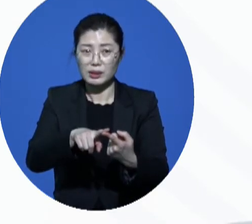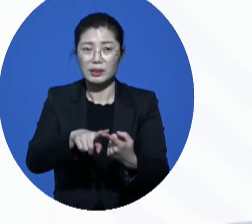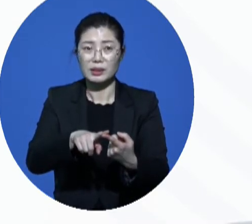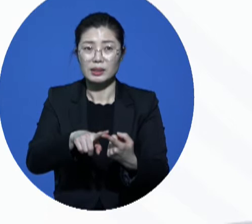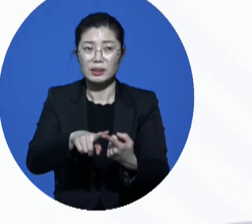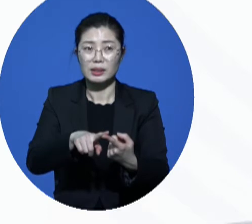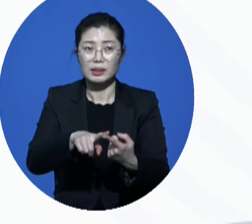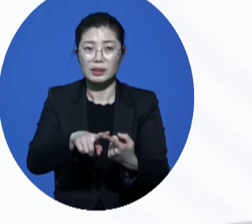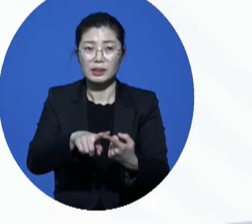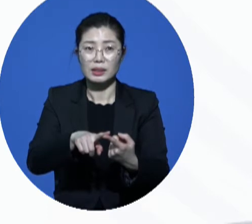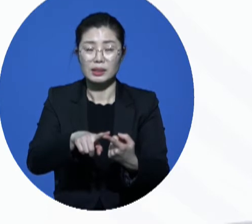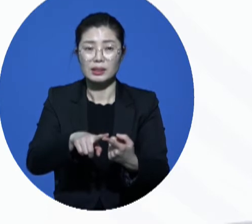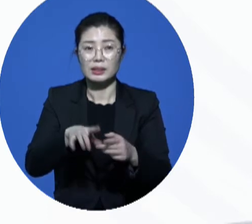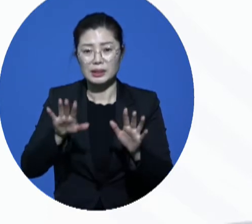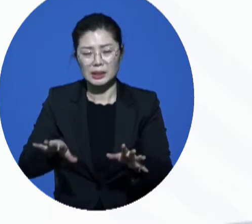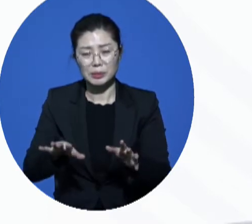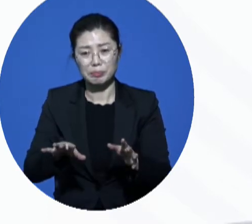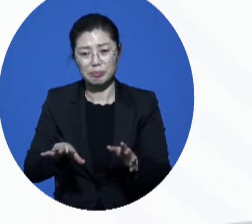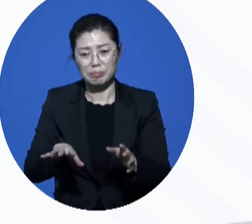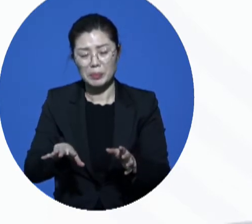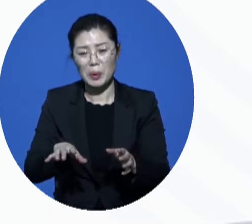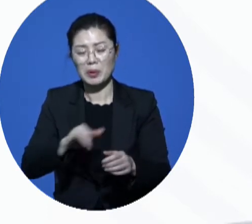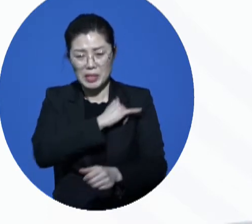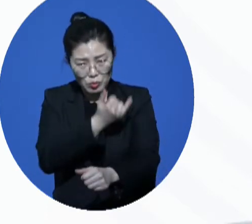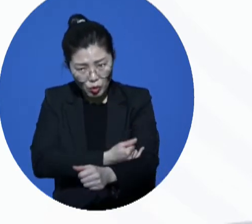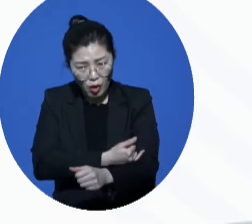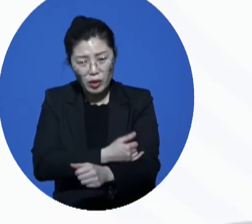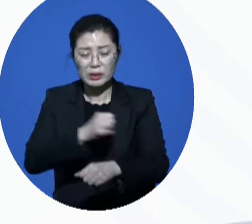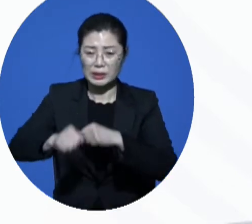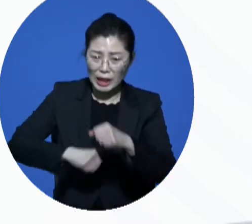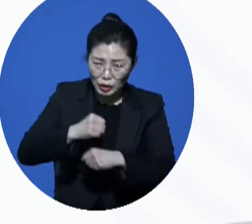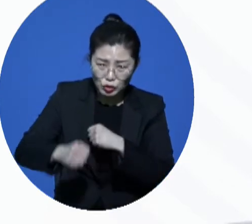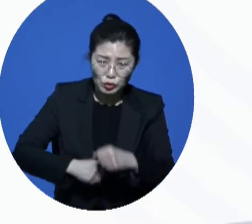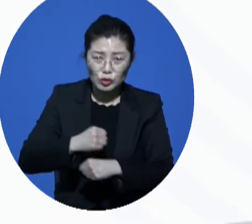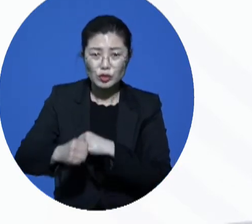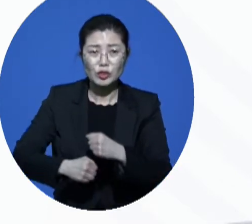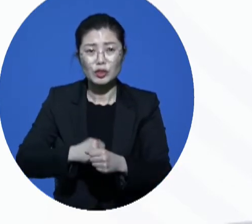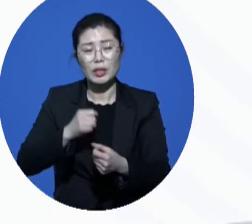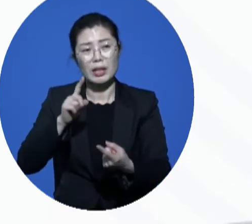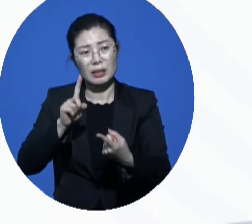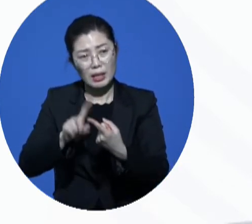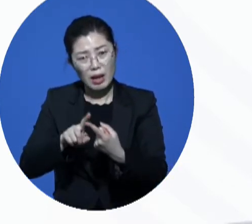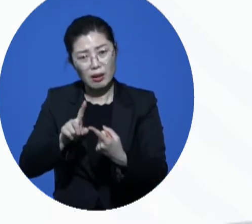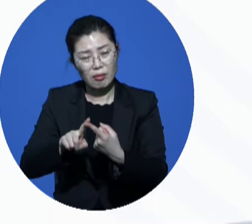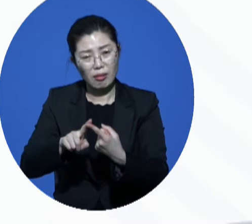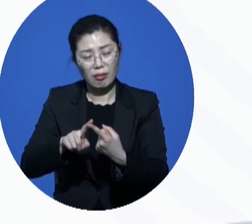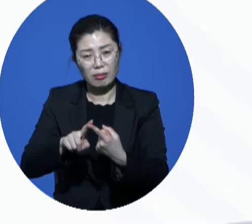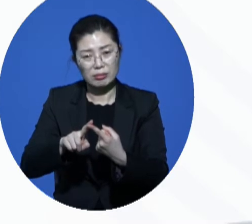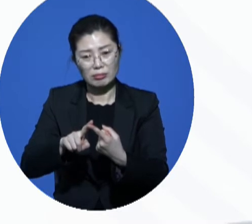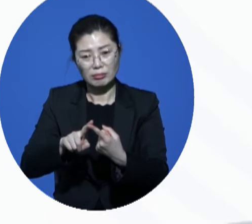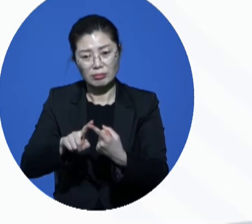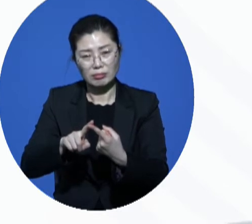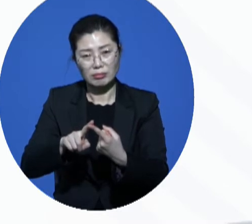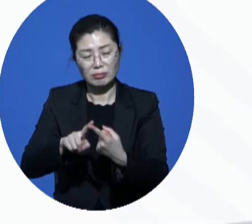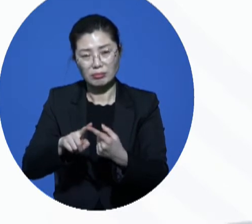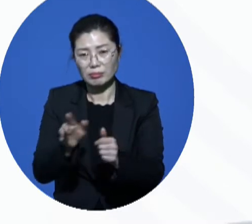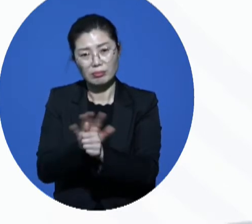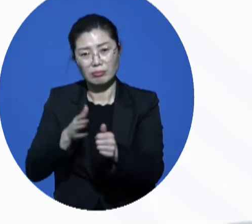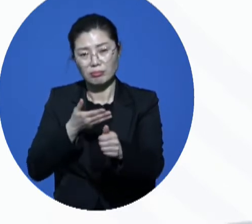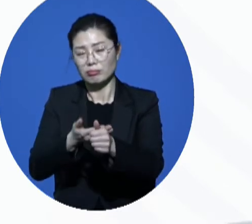있지 탈출이나 해방, 인권, 자유를 위한 회로망이 절대로 구성되고 있지